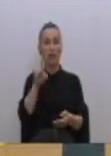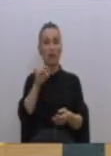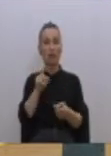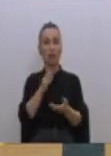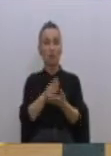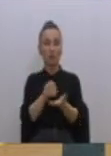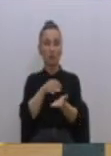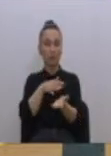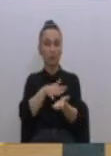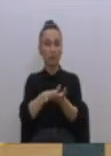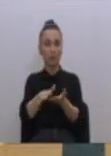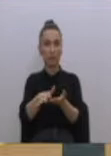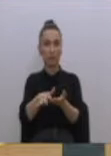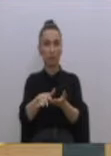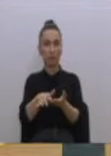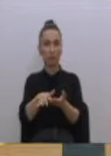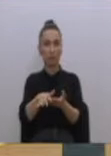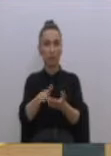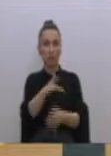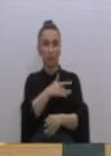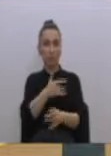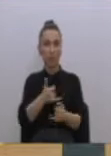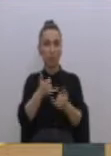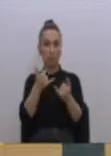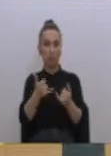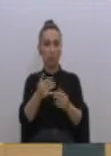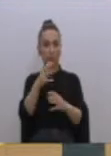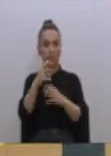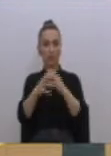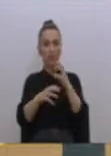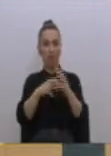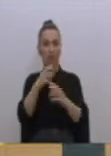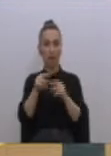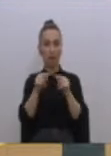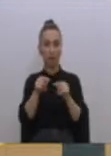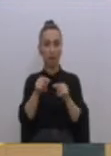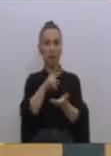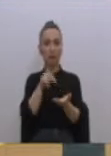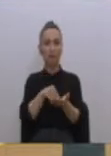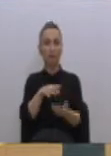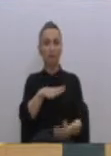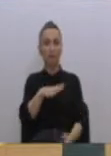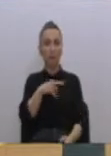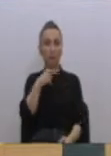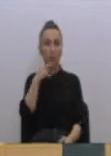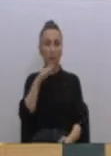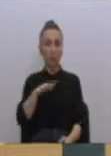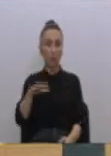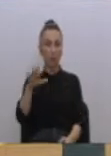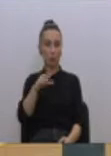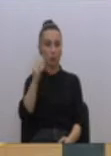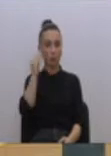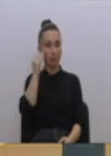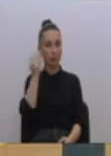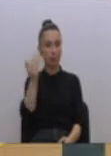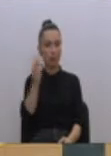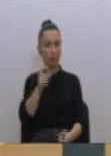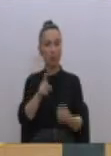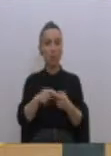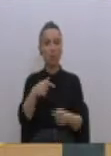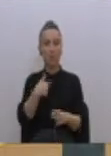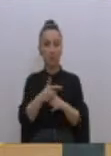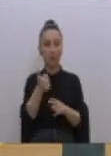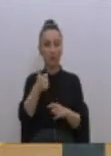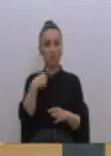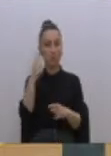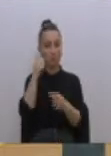da iharcea, s-a arbitrat, moza mom s-a hurăba și s-a iesat și s-a arbitrat. Și el cum se tan, tamo ghi de vole baze, mezalian cargat